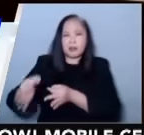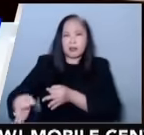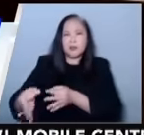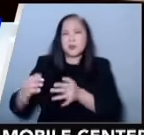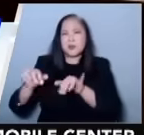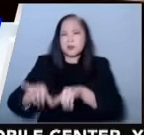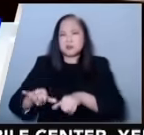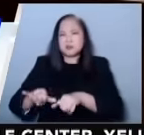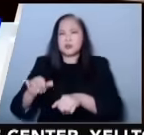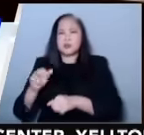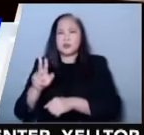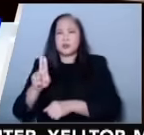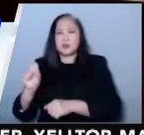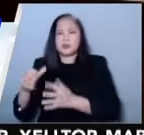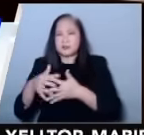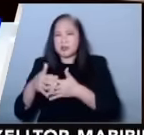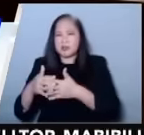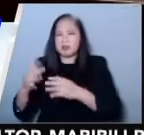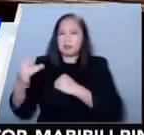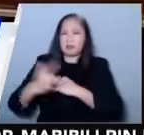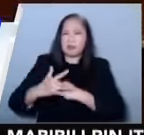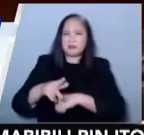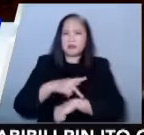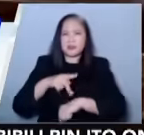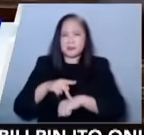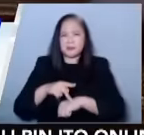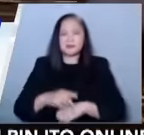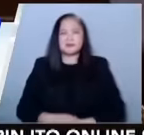bansa. Hinihinga namin ng pahayag ang Malacanang.